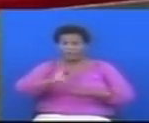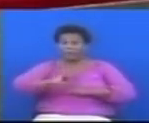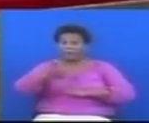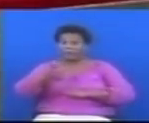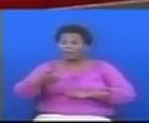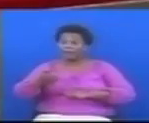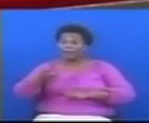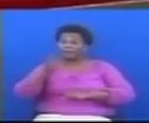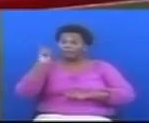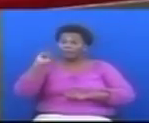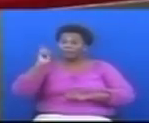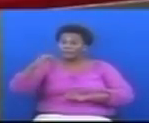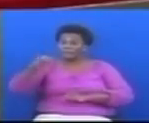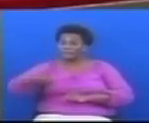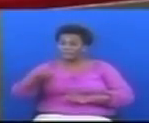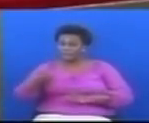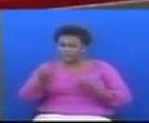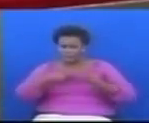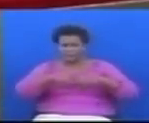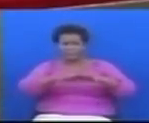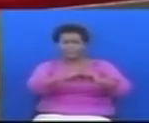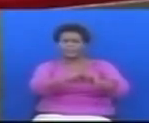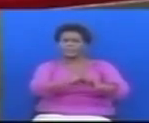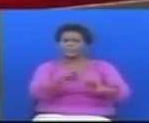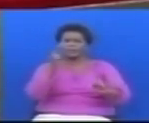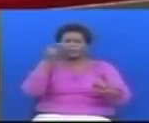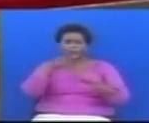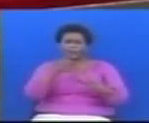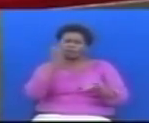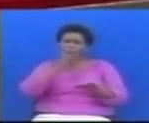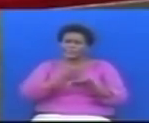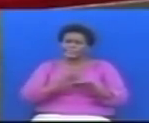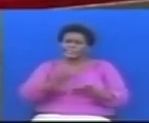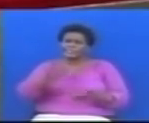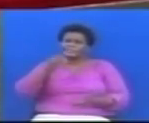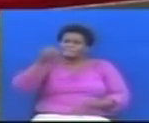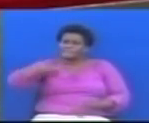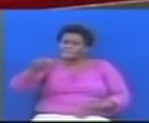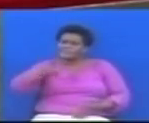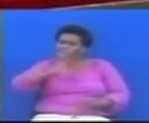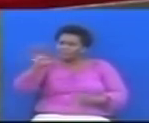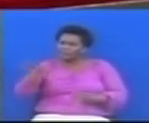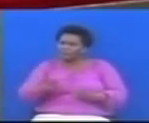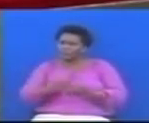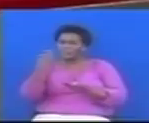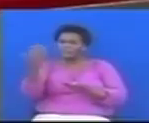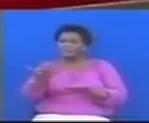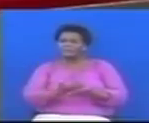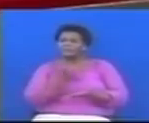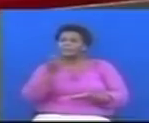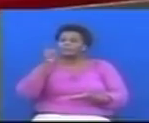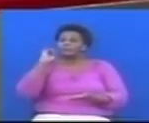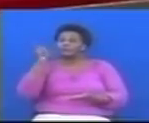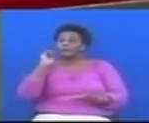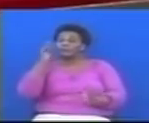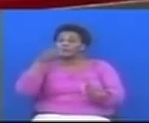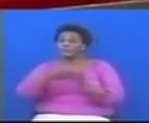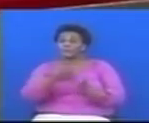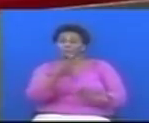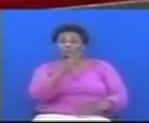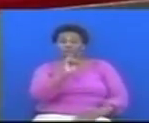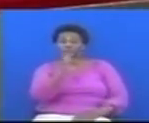REA inatekeleza dhamira yake ya kufikisha umeme katika vijiji vyote nchini ifikapo mwezi Juni